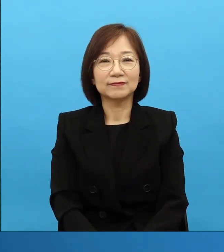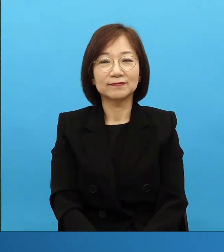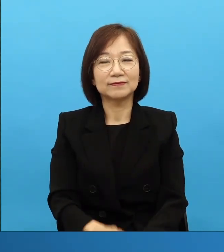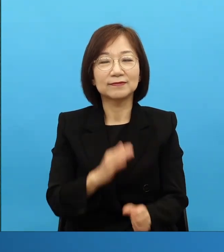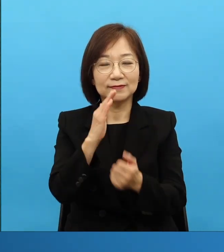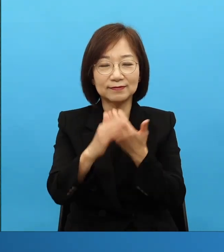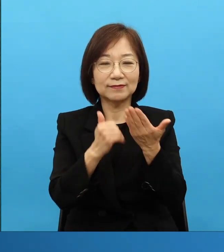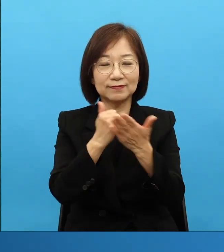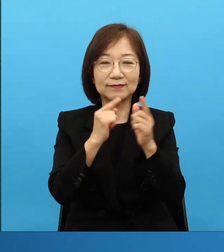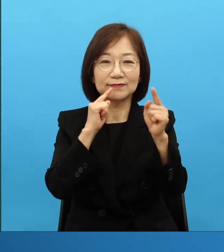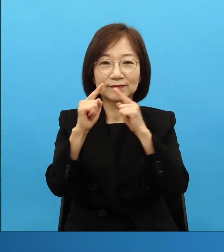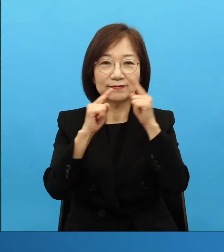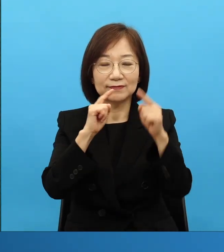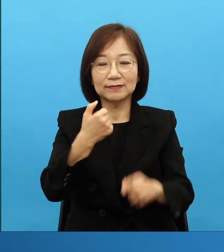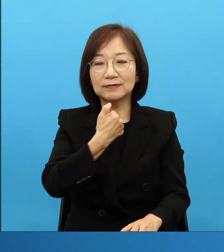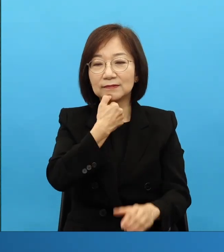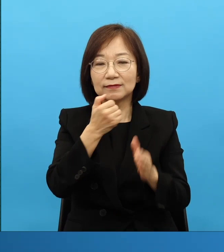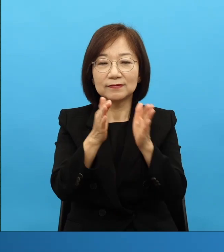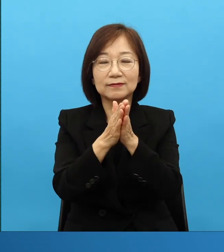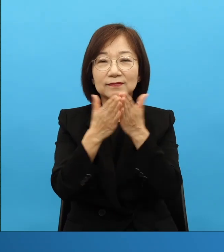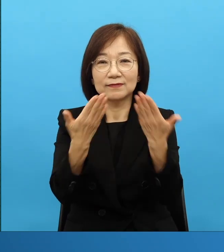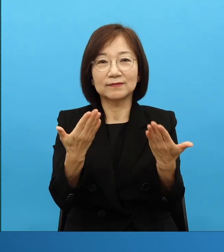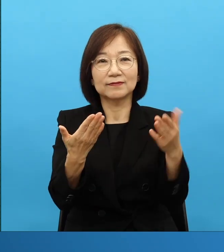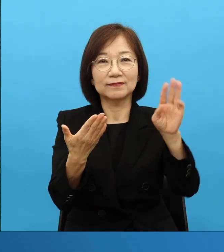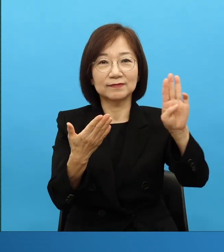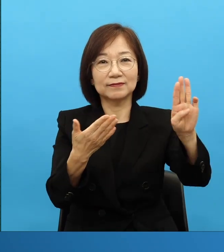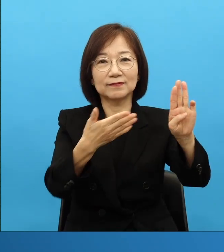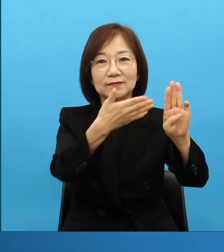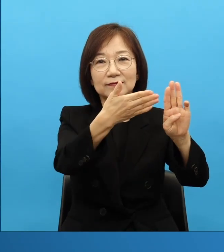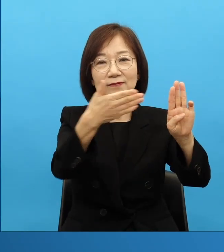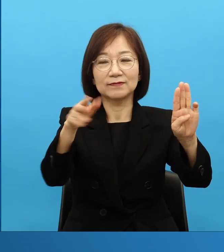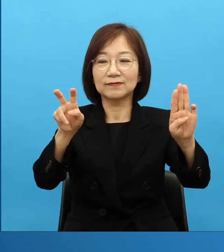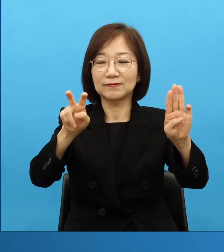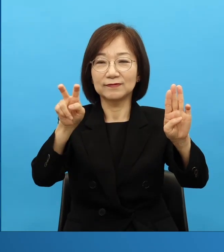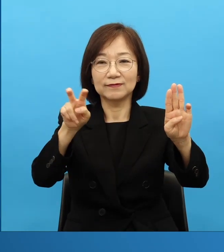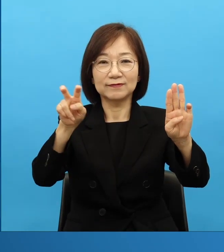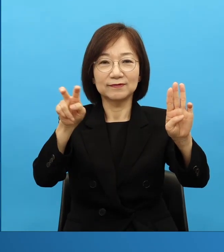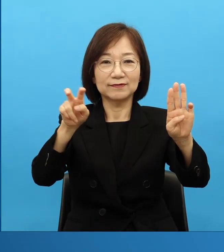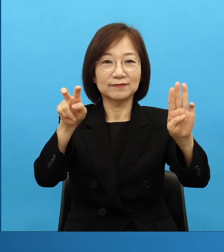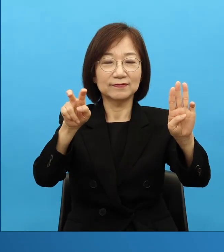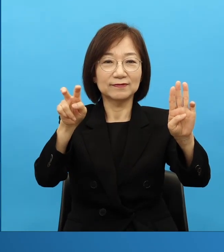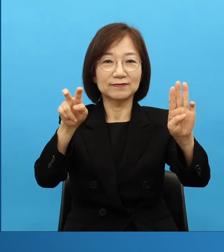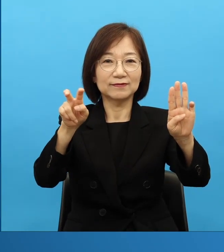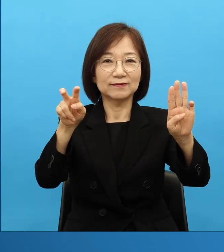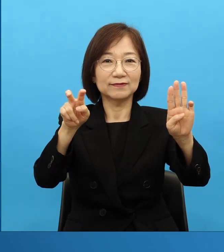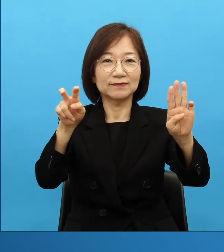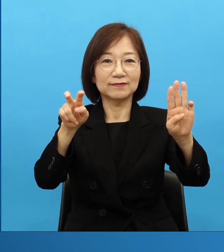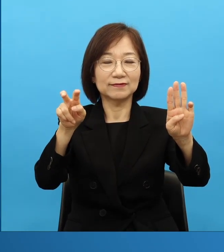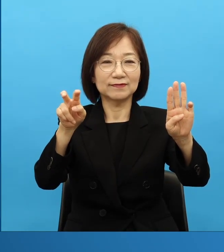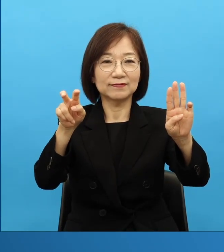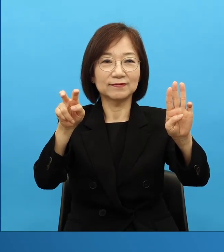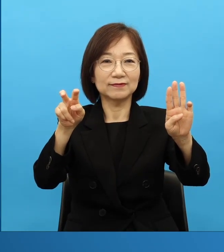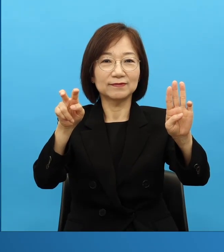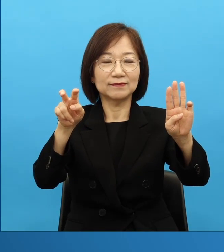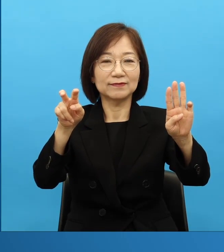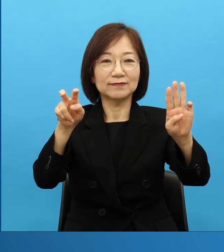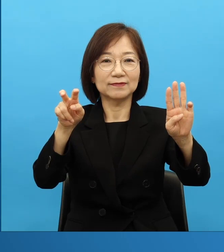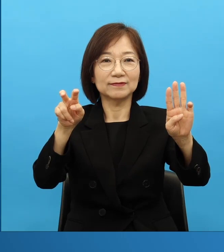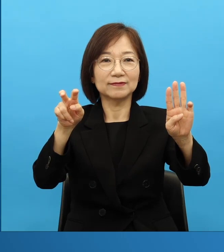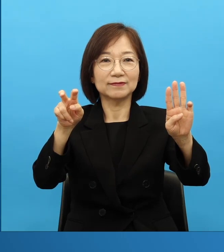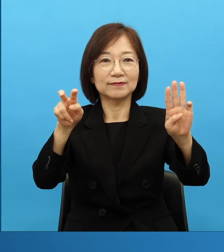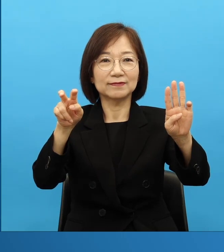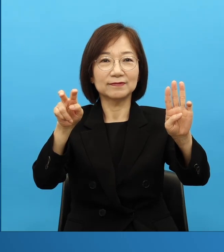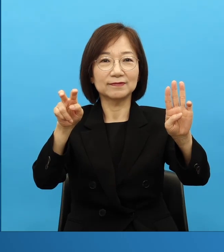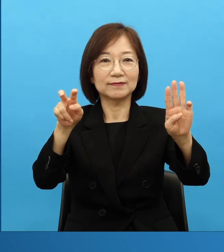성취될 하나님의 말씀은 로마서 3장 9절에서 20절의 말씀입니다. The word of God which will be fulfilled is Romans chapter 3, verse 9